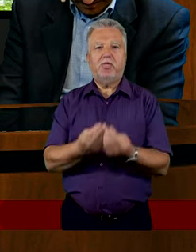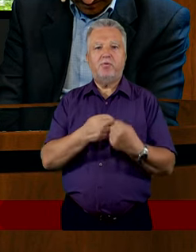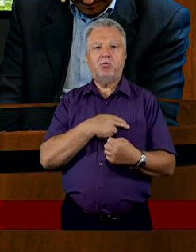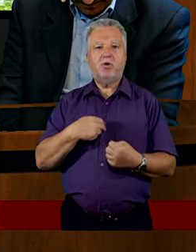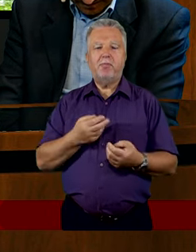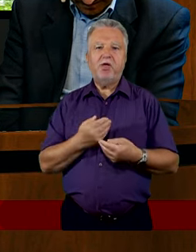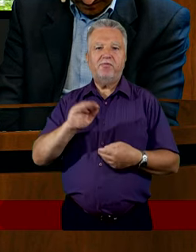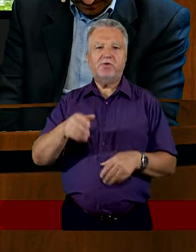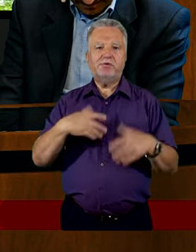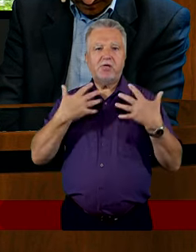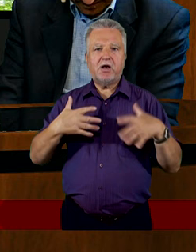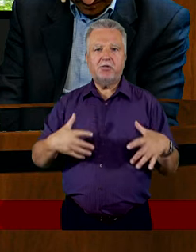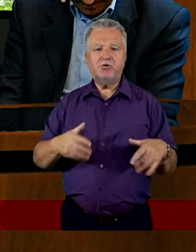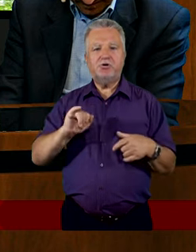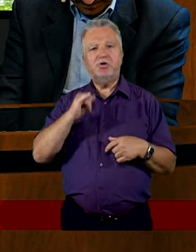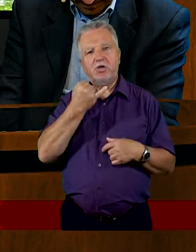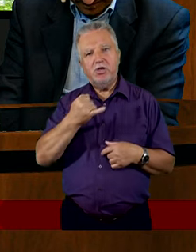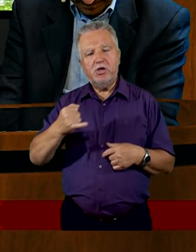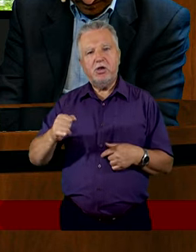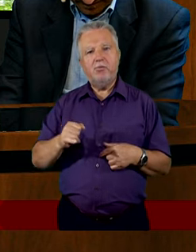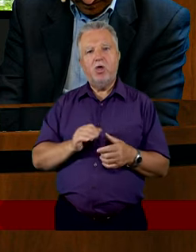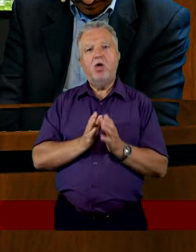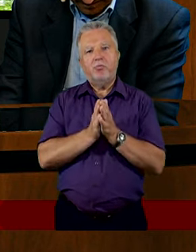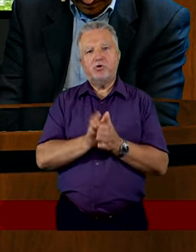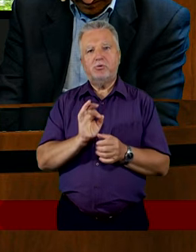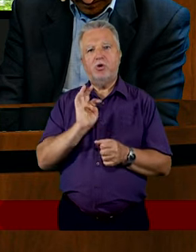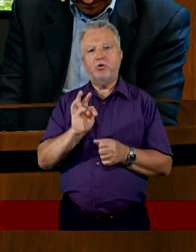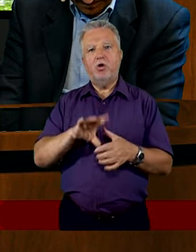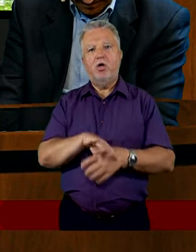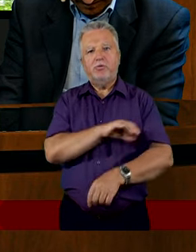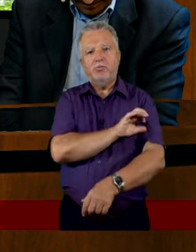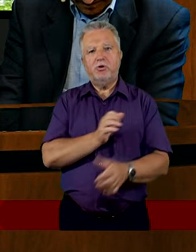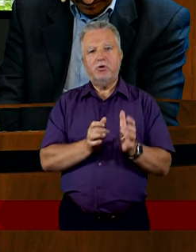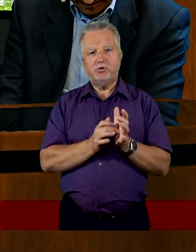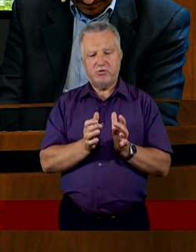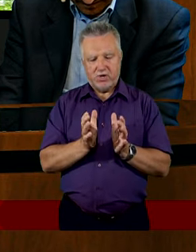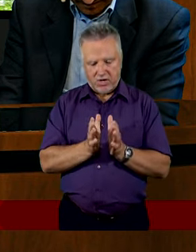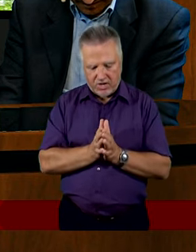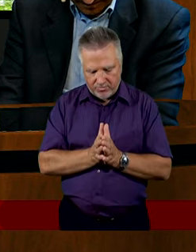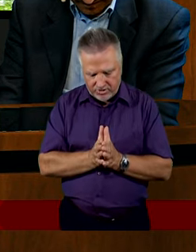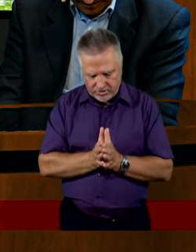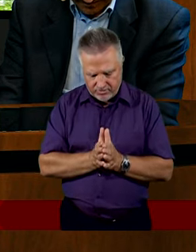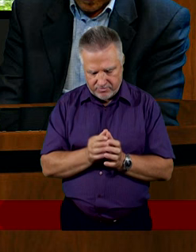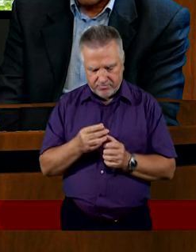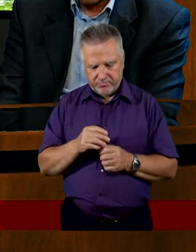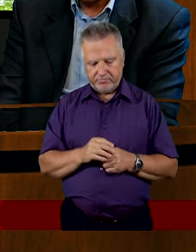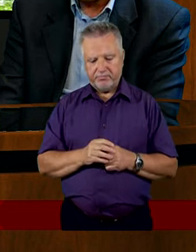więcej radości i radości innym. Proszę o to w imieniu Jezusa.